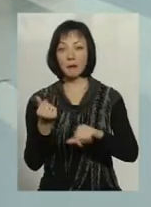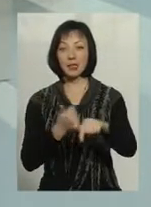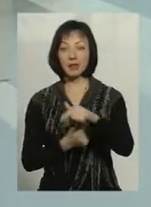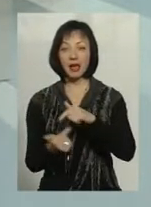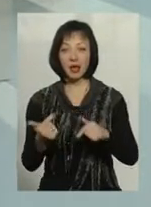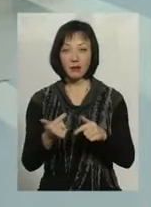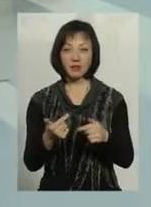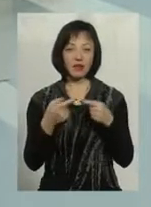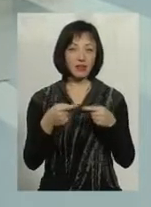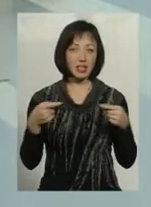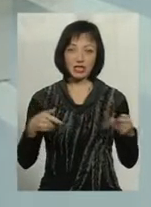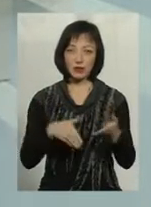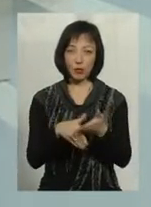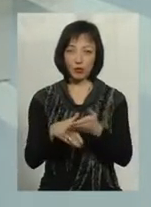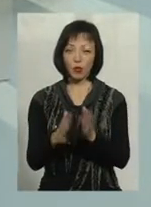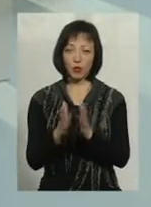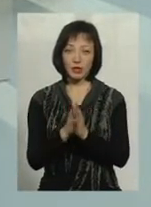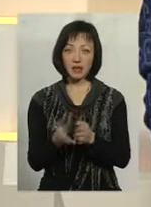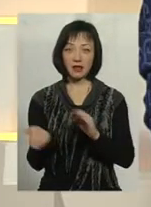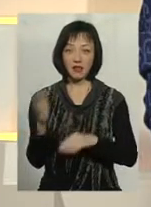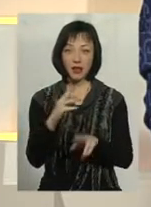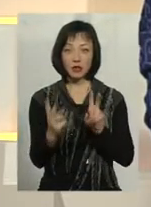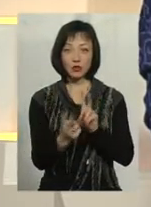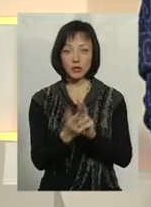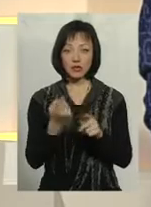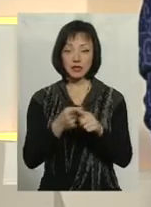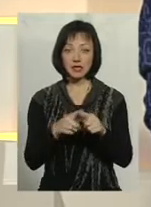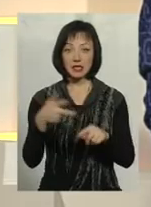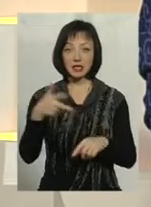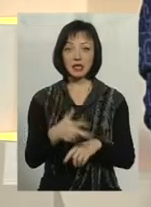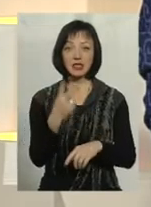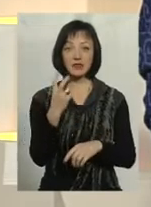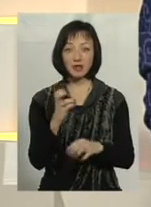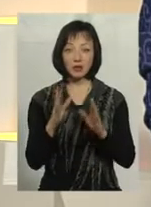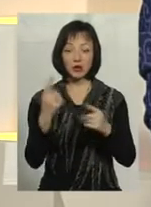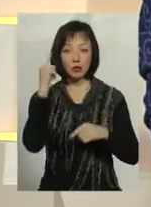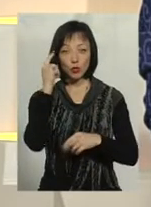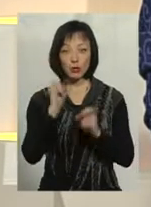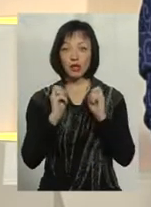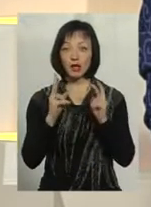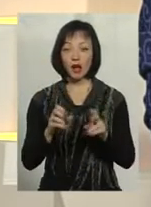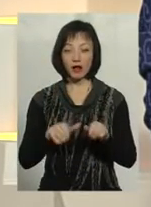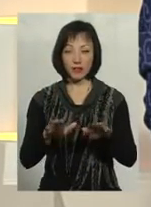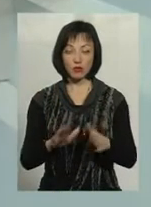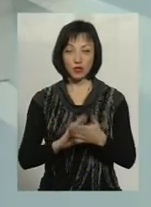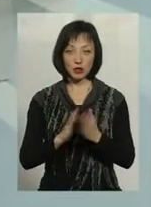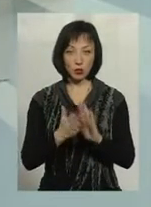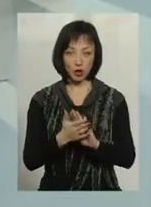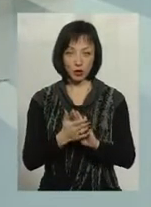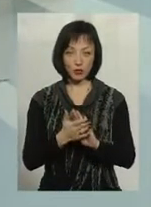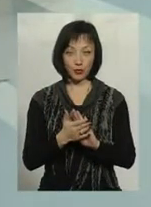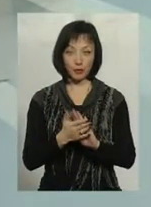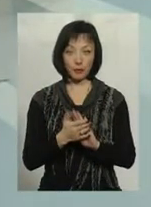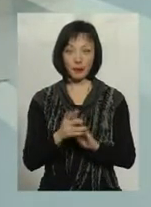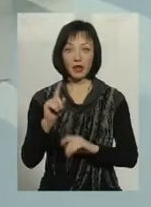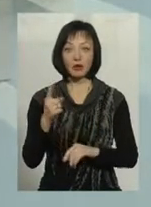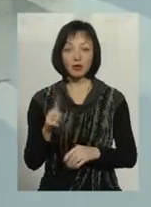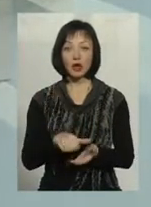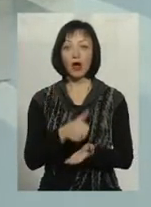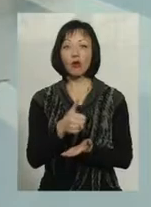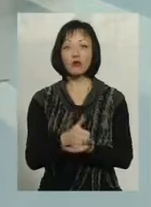сісти за швейну машину, даруйте мені, да? Вона має спробувати, і роботодавець має подивитися, чи вона хоч там працівниця,